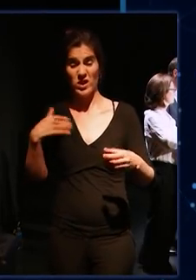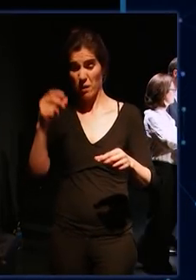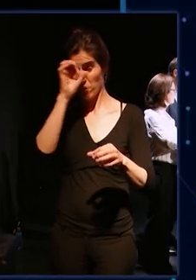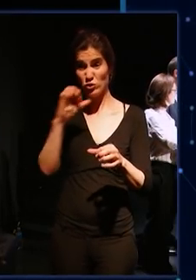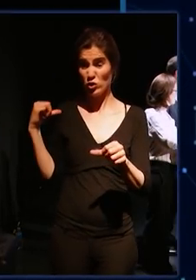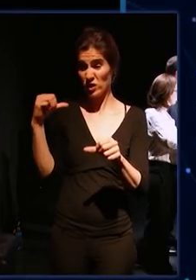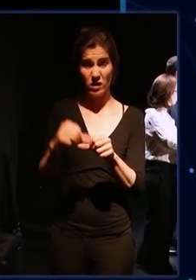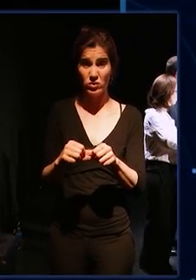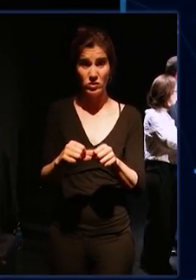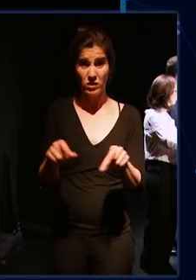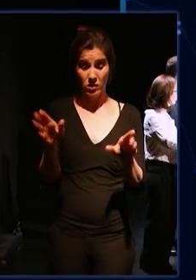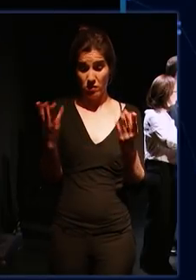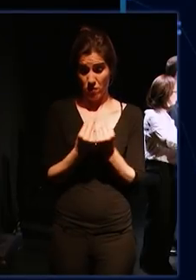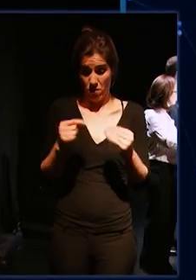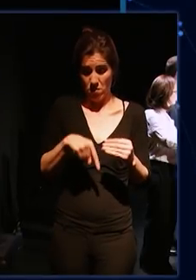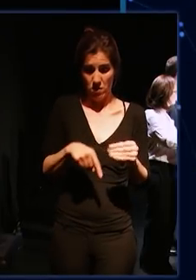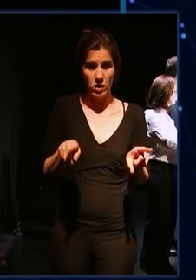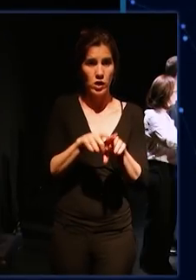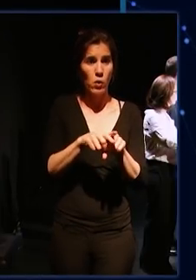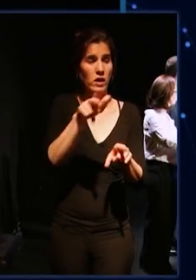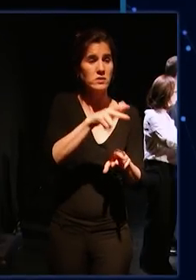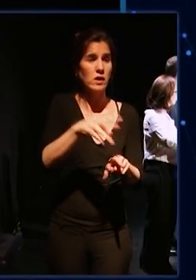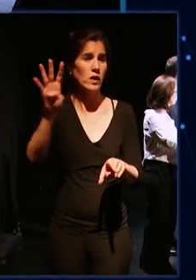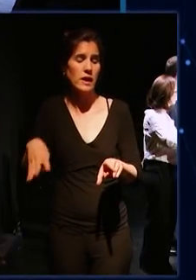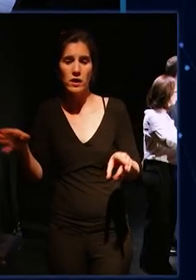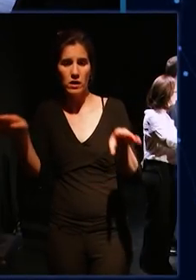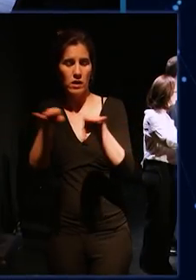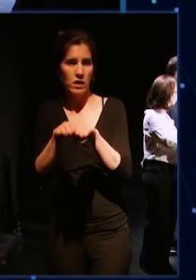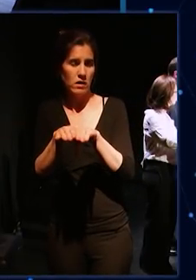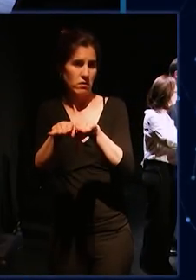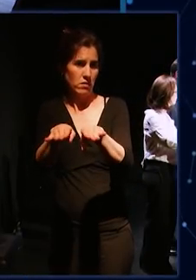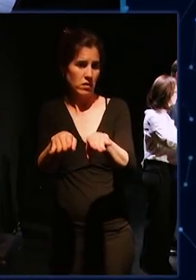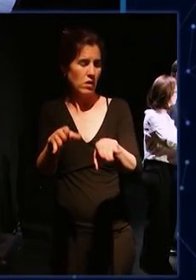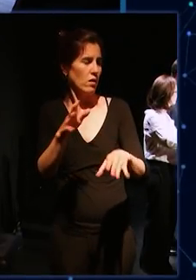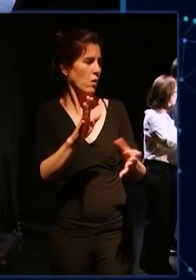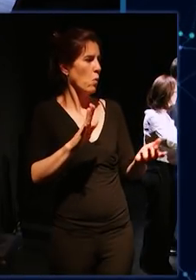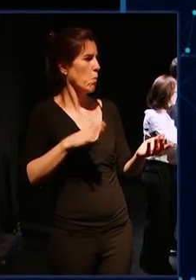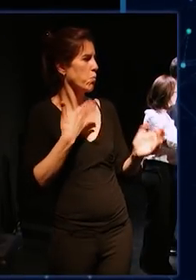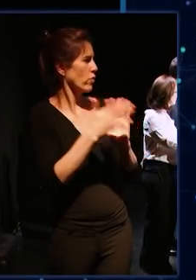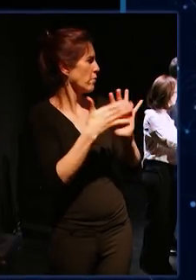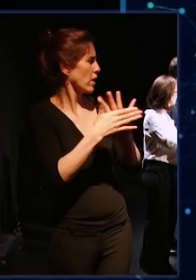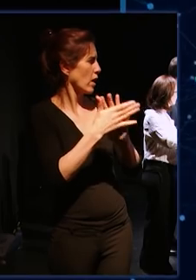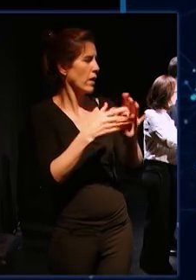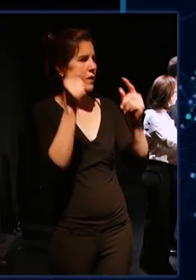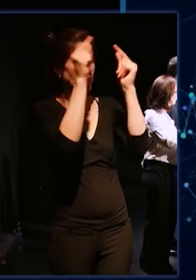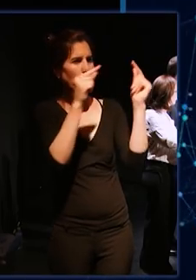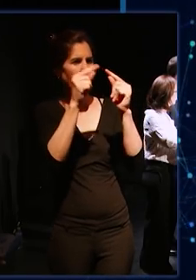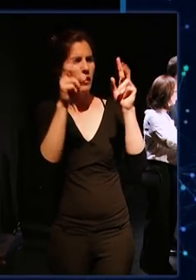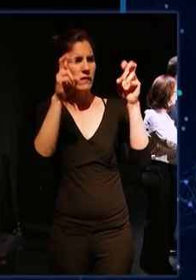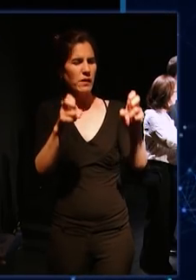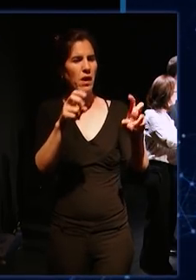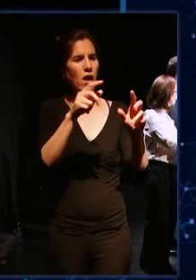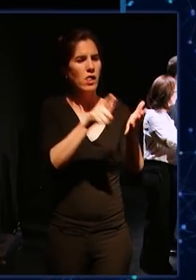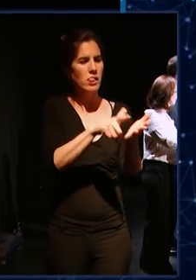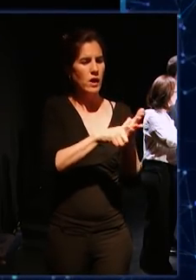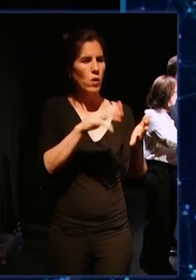tan propia como el catalán. O sea que nos digan unas cosas. Podemos debatir el que es una lengua propia o una lengua oficial, que son dos cosas muy diferentes.